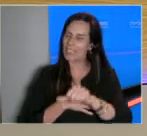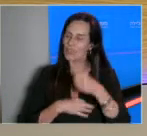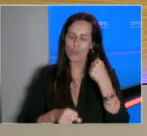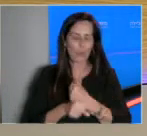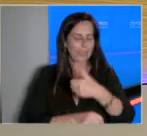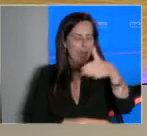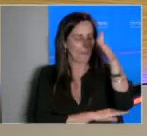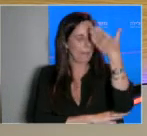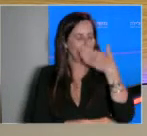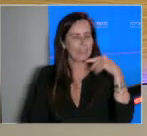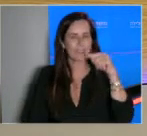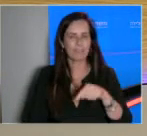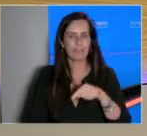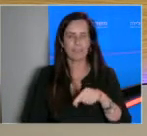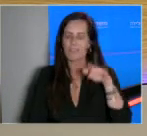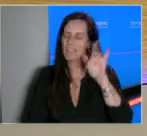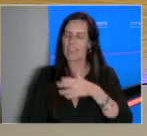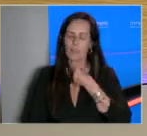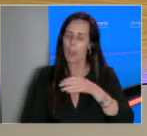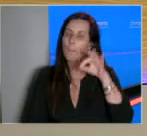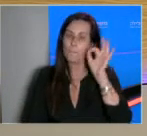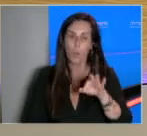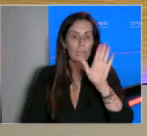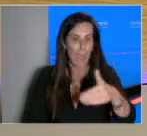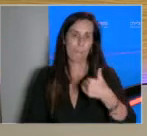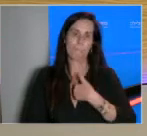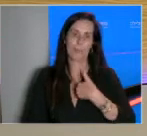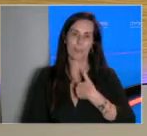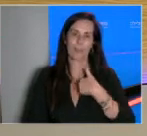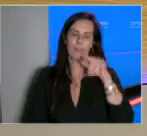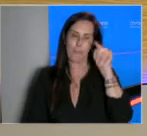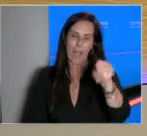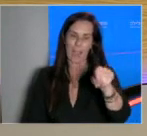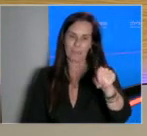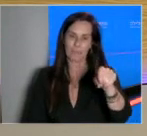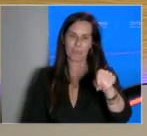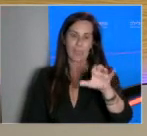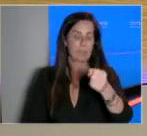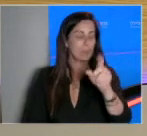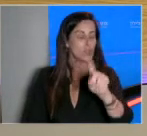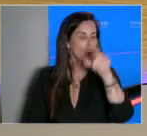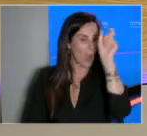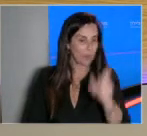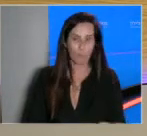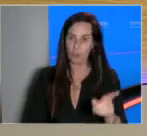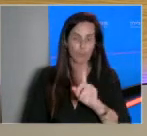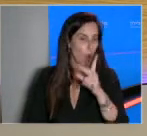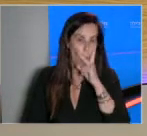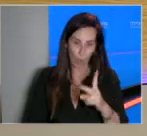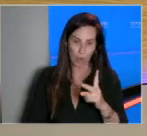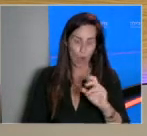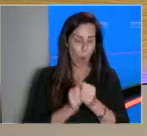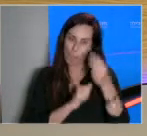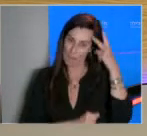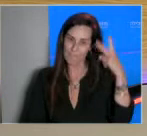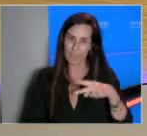שעושה מדינת ישראל נגדם פוגעת גם בי ובכם. אם יש מישהו שלא רואה או